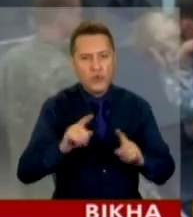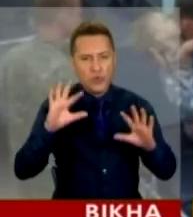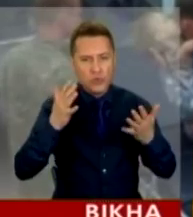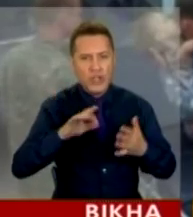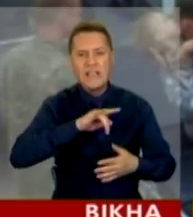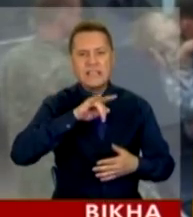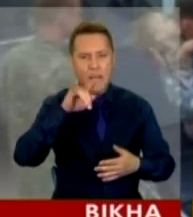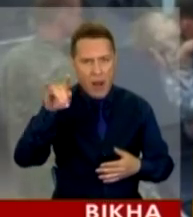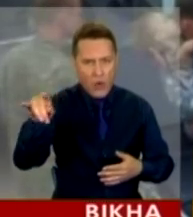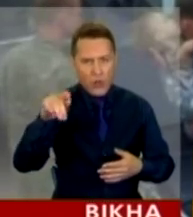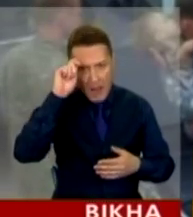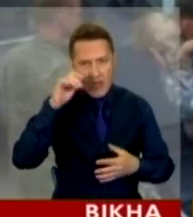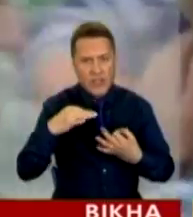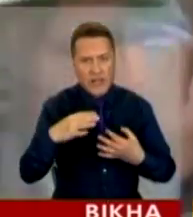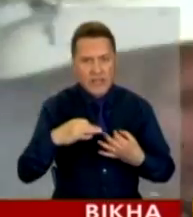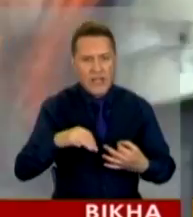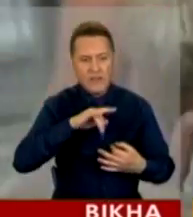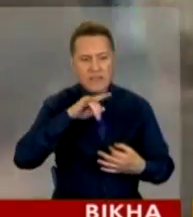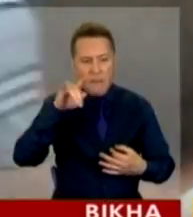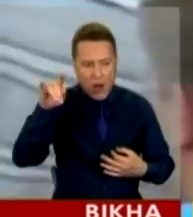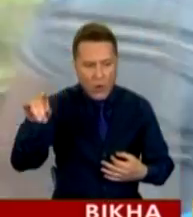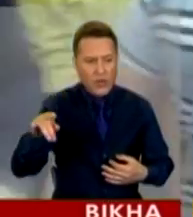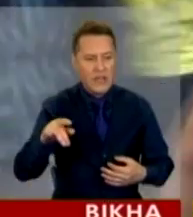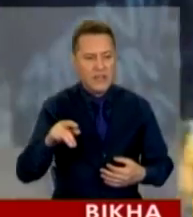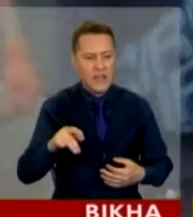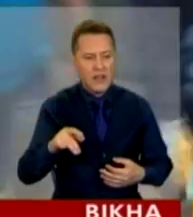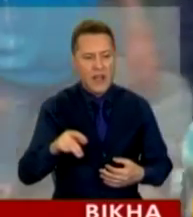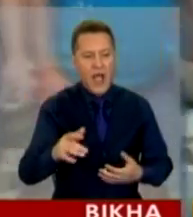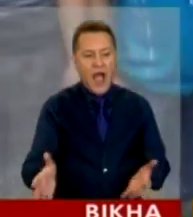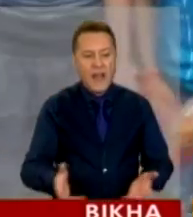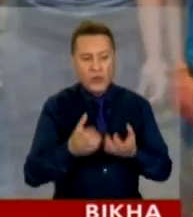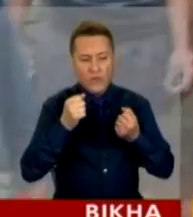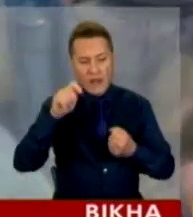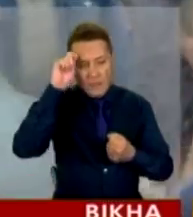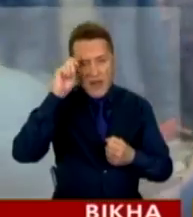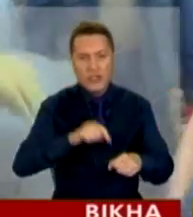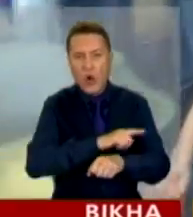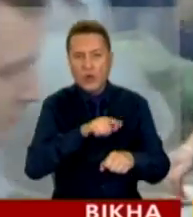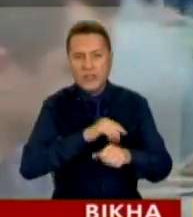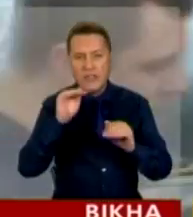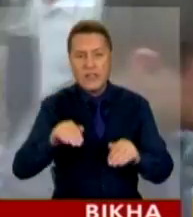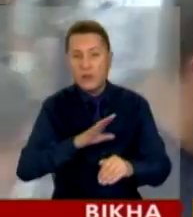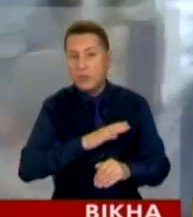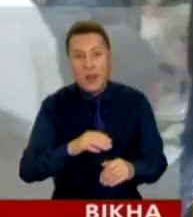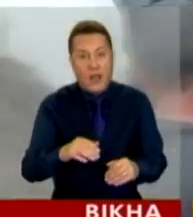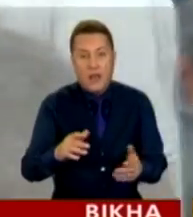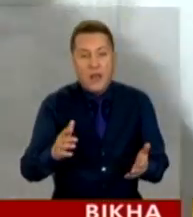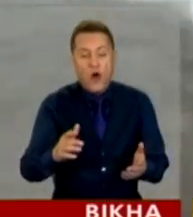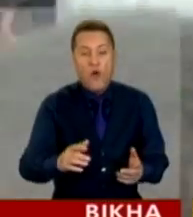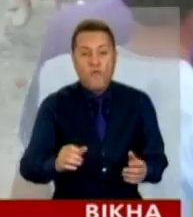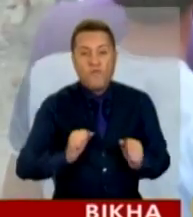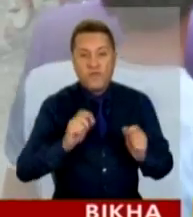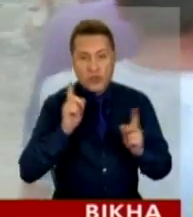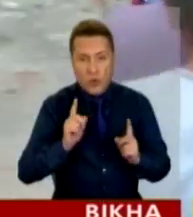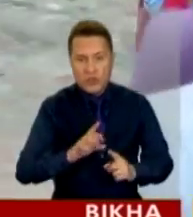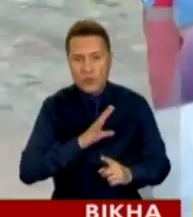самоліт летів, там не забросало його. МНСники рятували Богданчика понад годину. Дитина була в шоці. Під час обстрілу він був